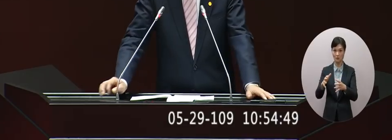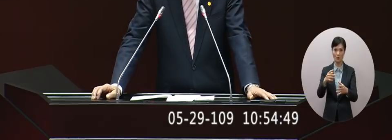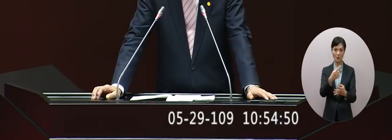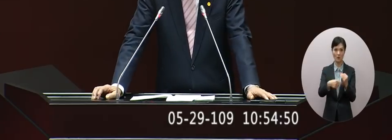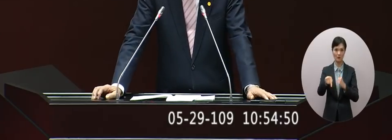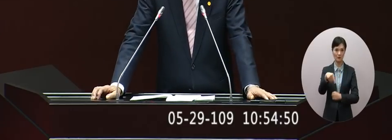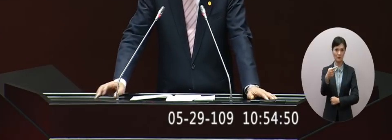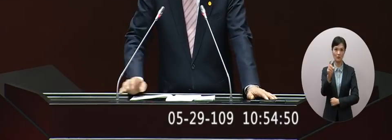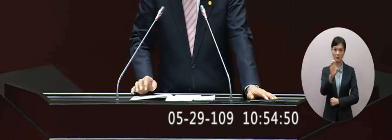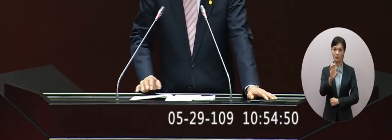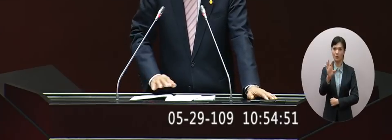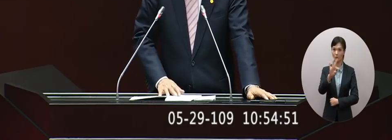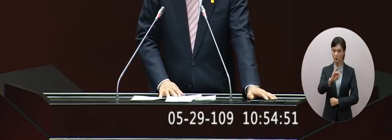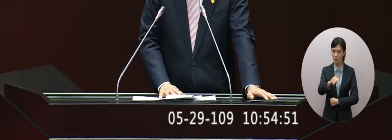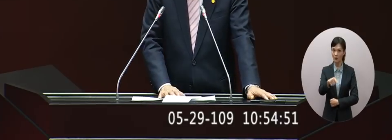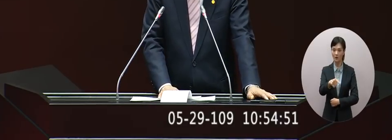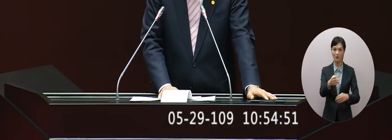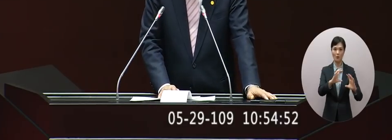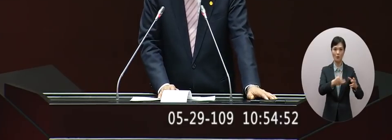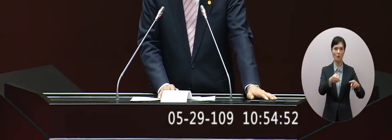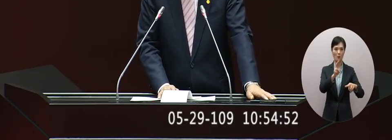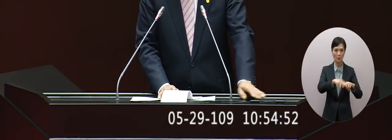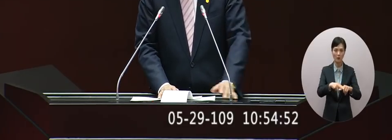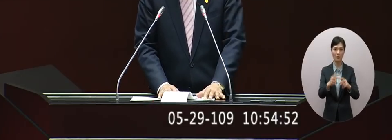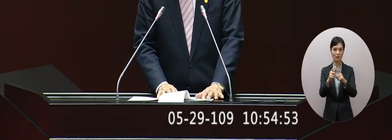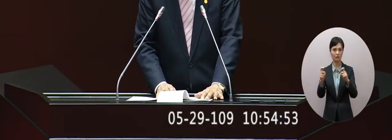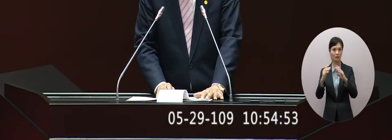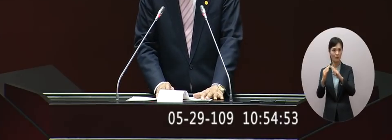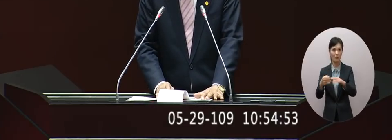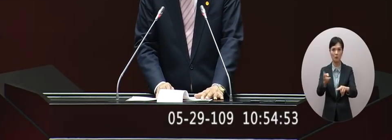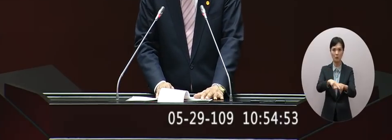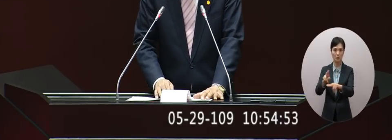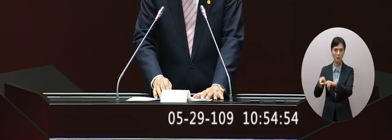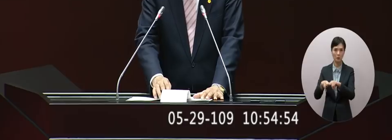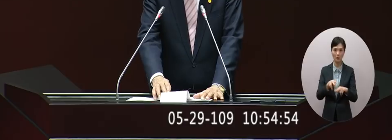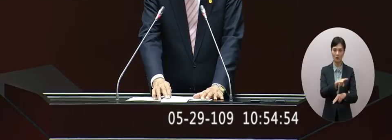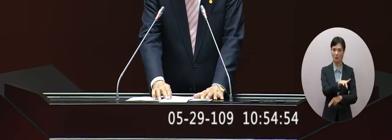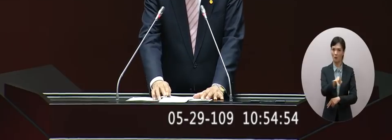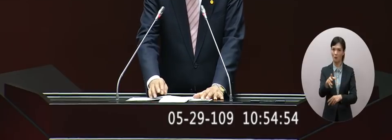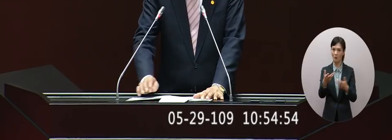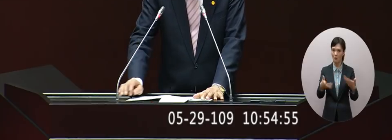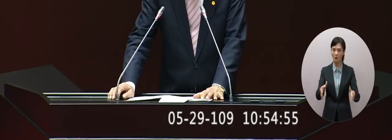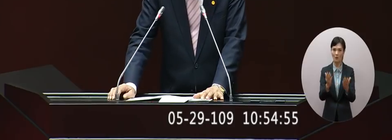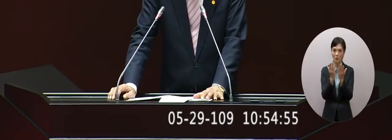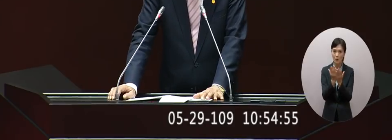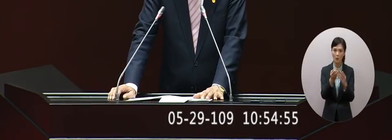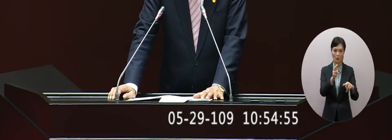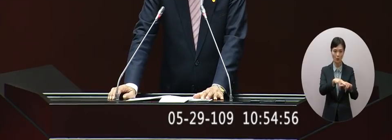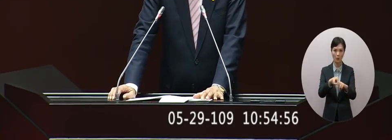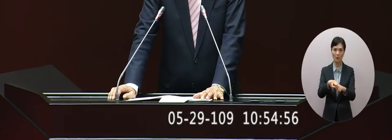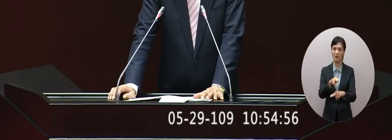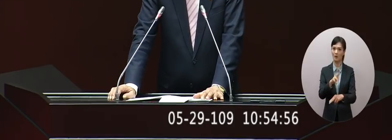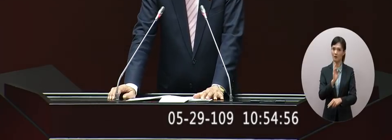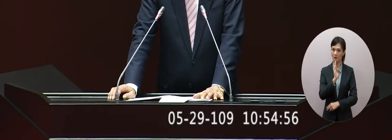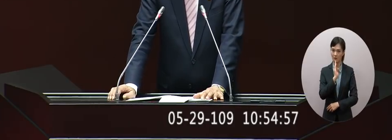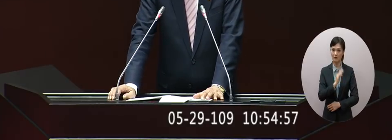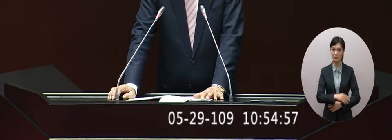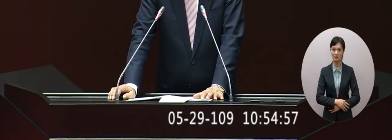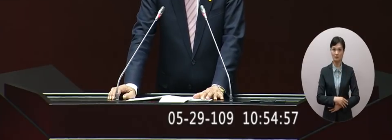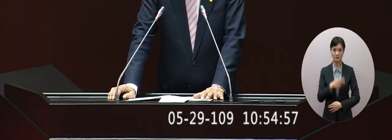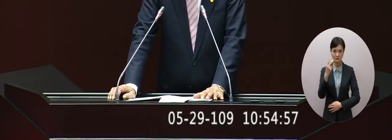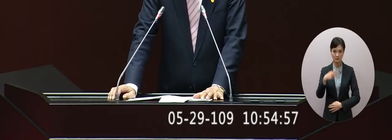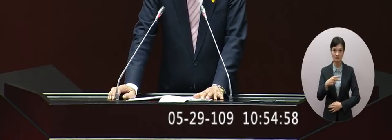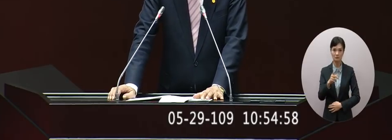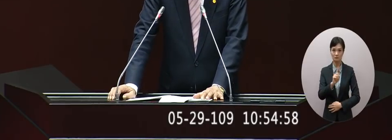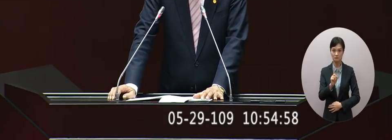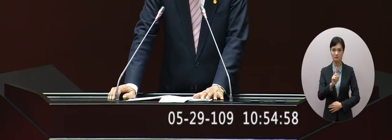家，锁国的锁国，封城的封城，停课的停课，甚至禁